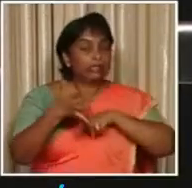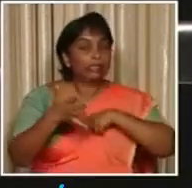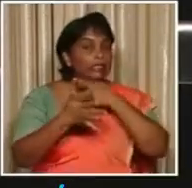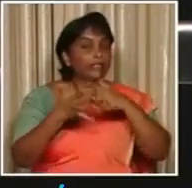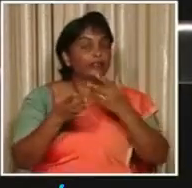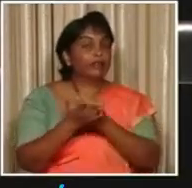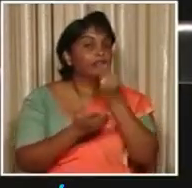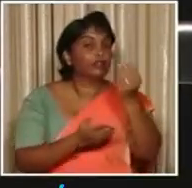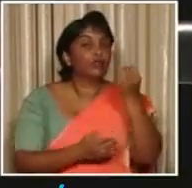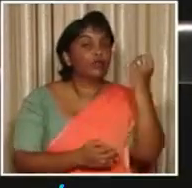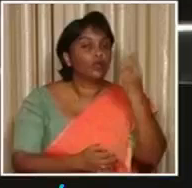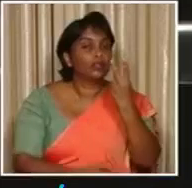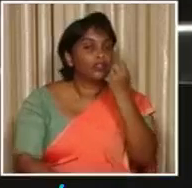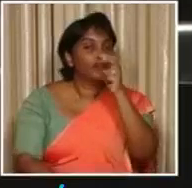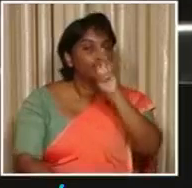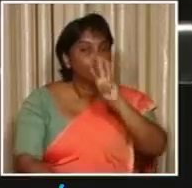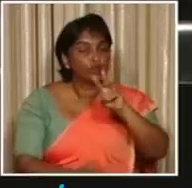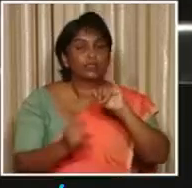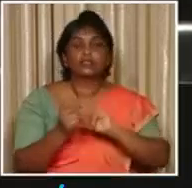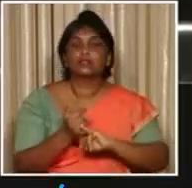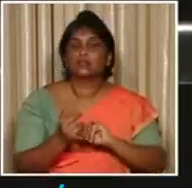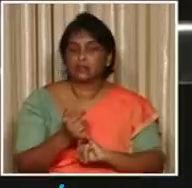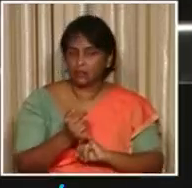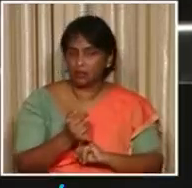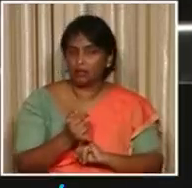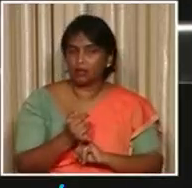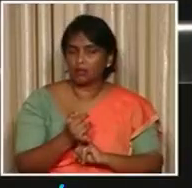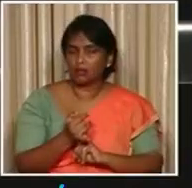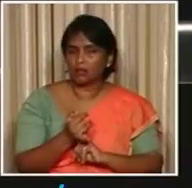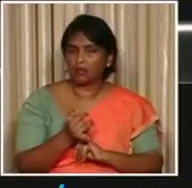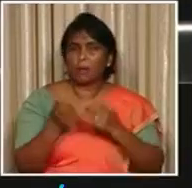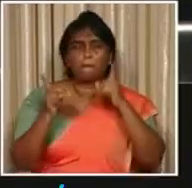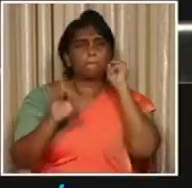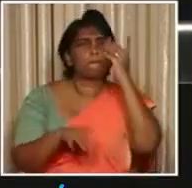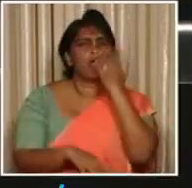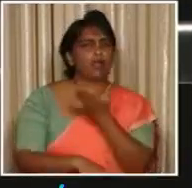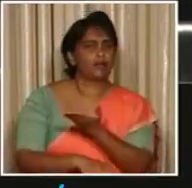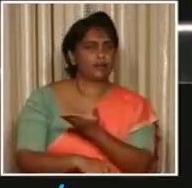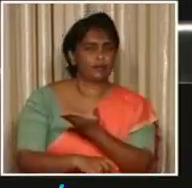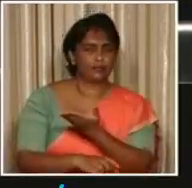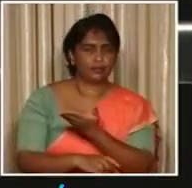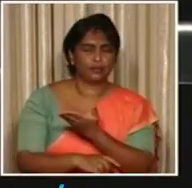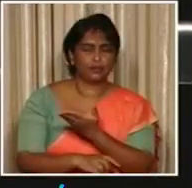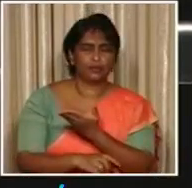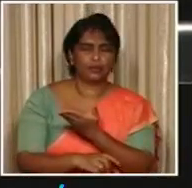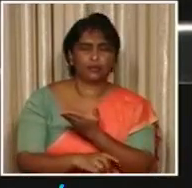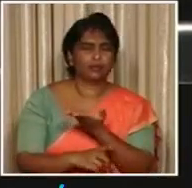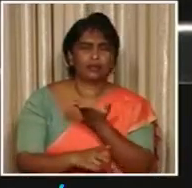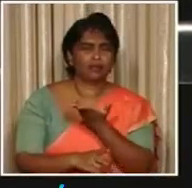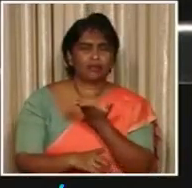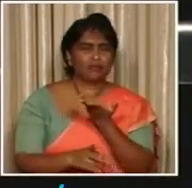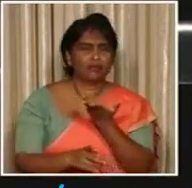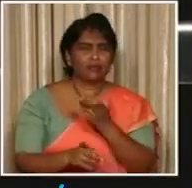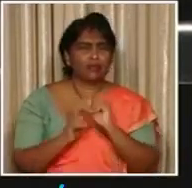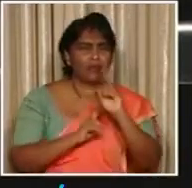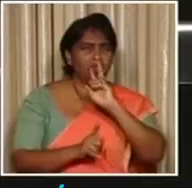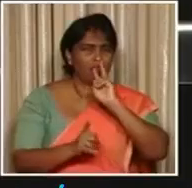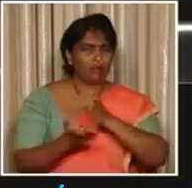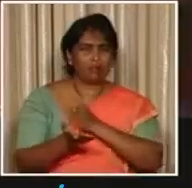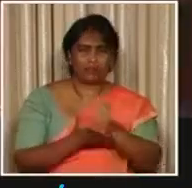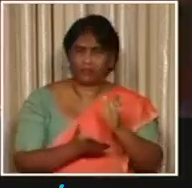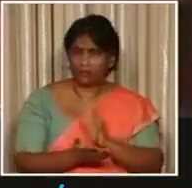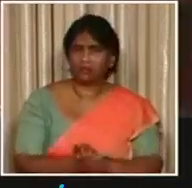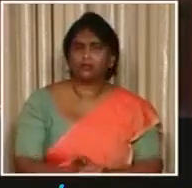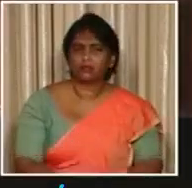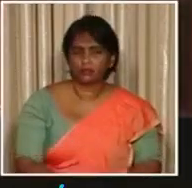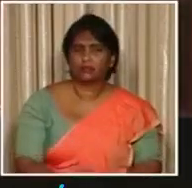කළ දින කවද්ද? 2023 සැප්තැම්බර්. ඔබතුමා එතකොට පරක්කු වෙලා තියෙනවා. ගරුවන්ත අපේ ඔබතුමා ඒකනේ සභාව නොවගියවතුමාගේ අපි